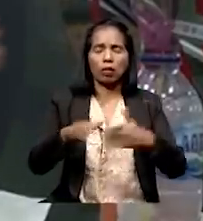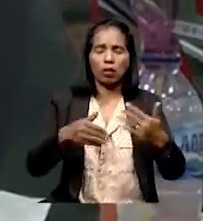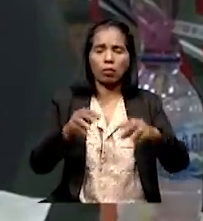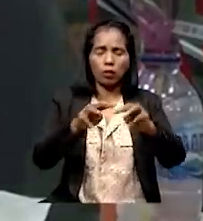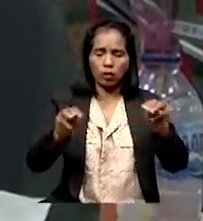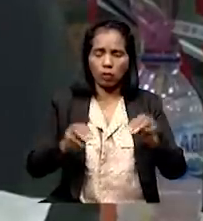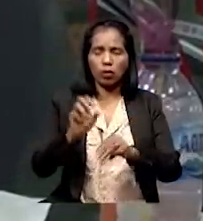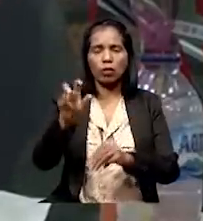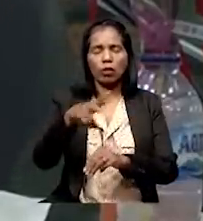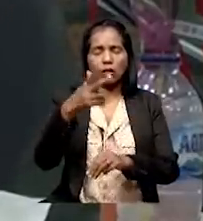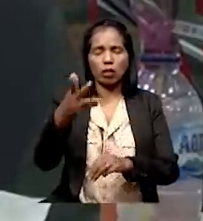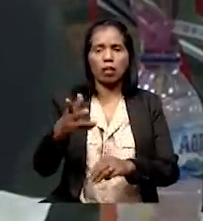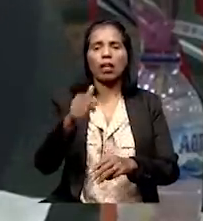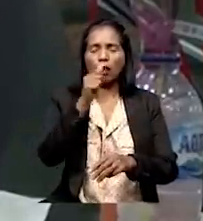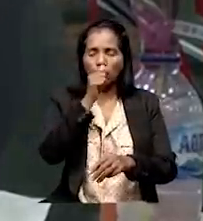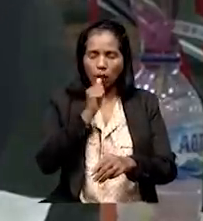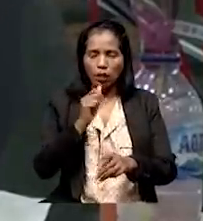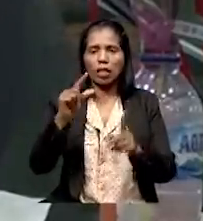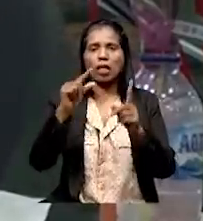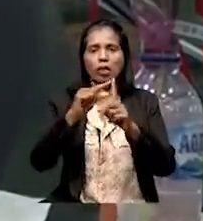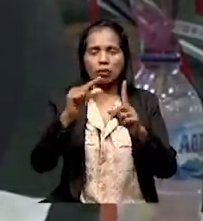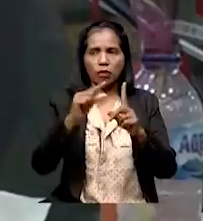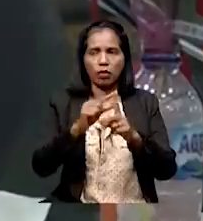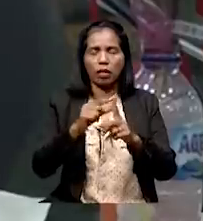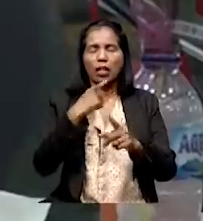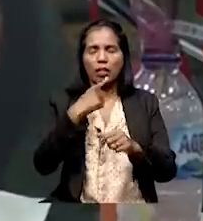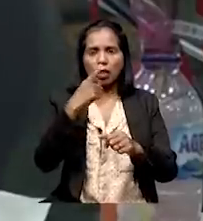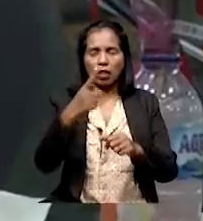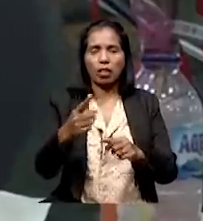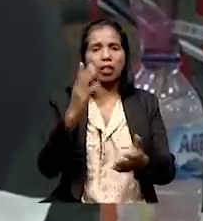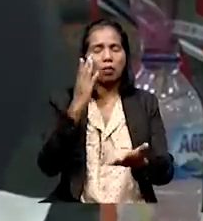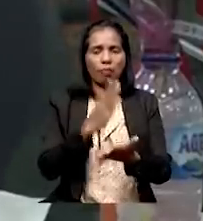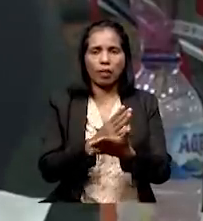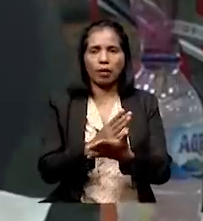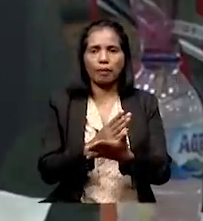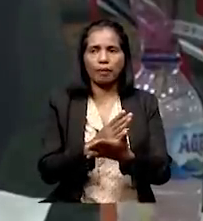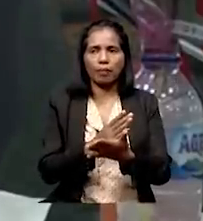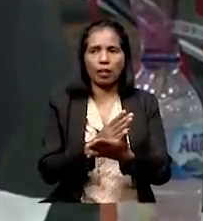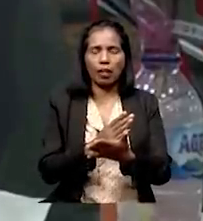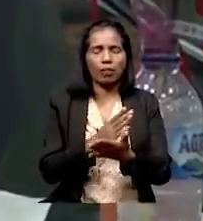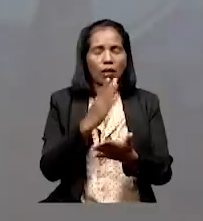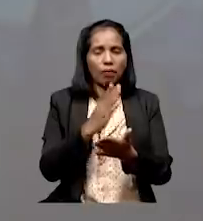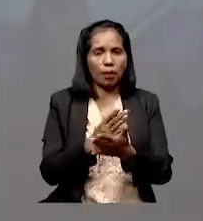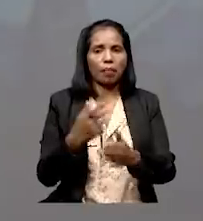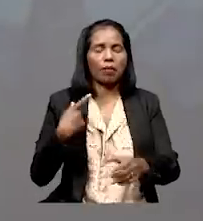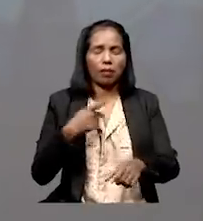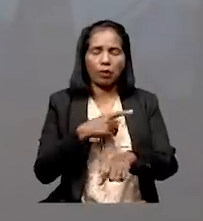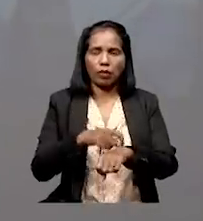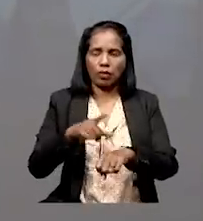sa sitolu hak mate ko le foi ne be maka dia kata ka atu disolve parlamento